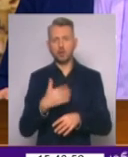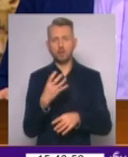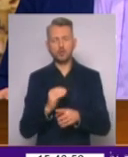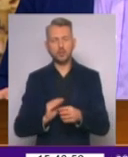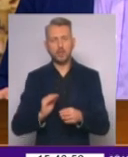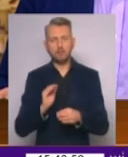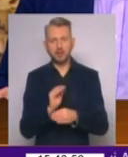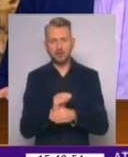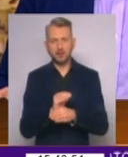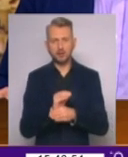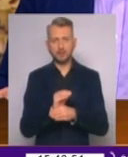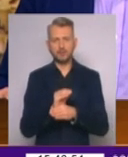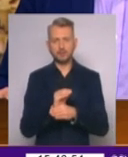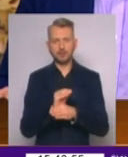дополнительное